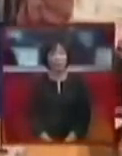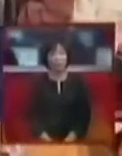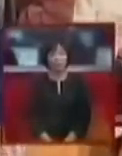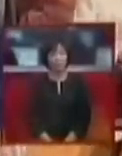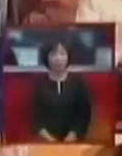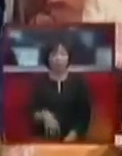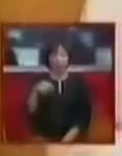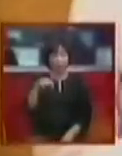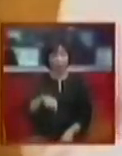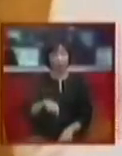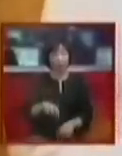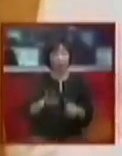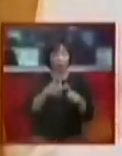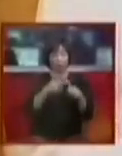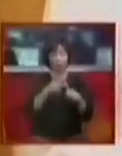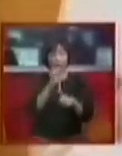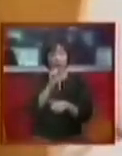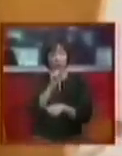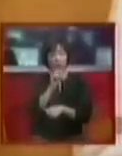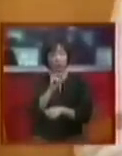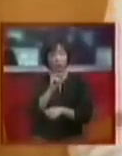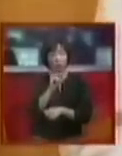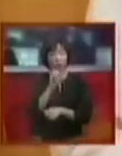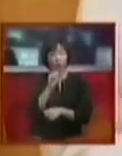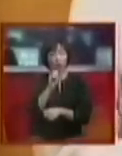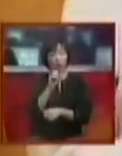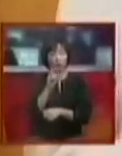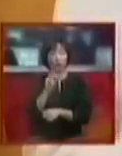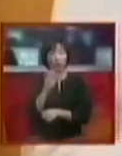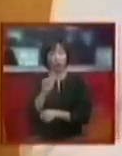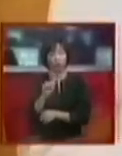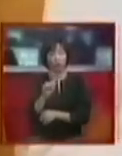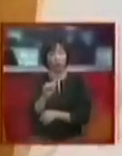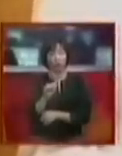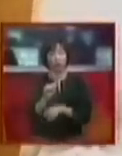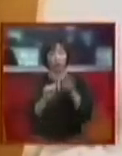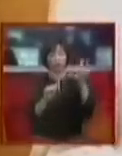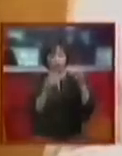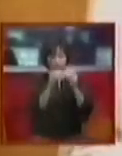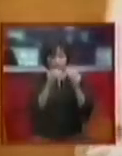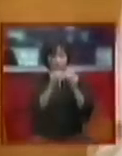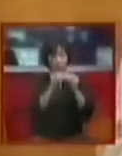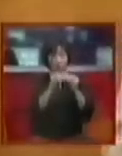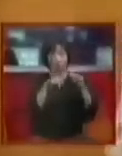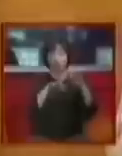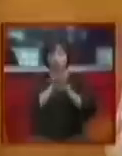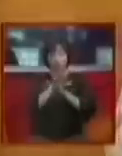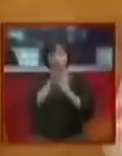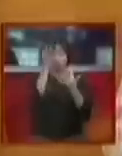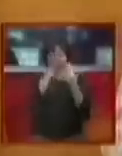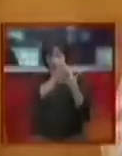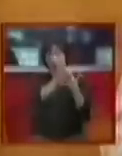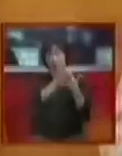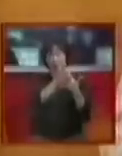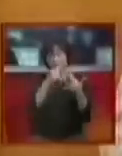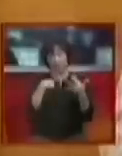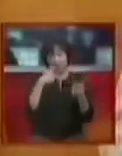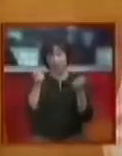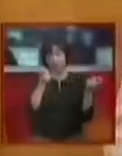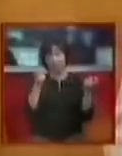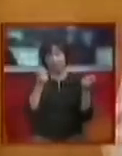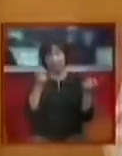Ito po ang aking ikatlong sona. Tatlo na lamang din po ang natitira. Papasok na po tayo sa kalagitnaan ng ating